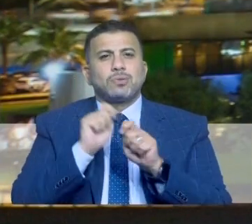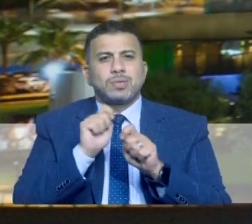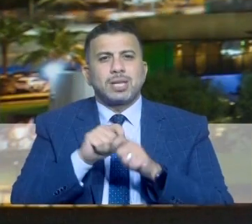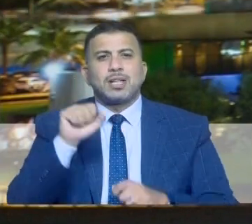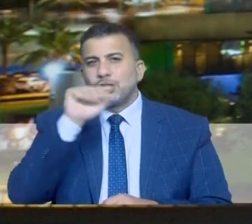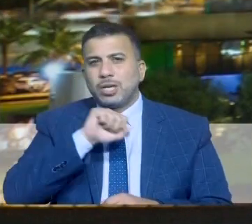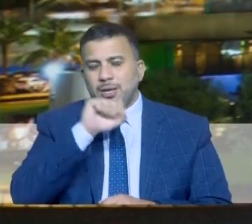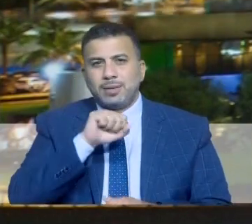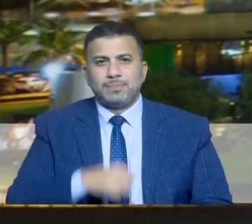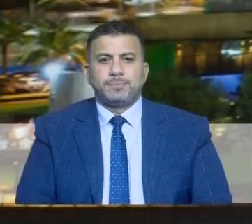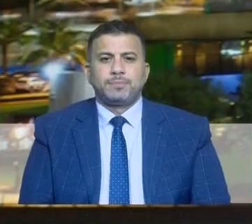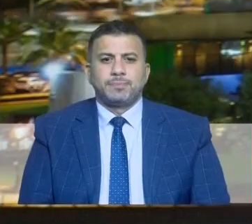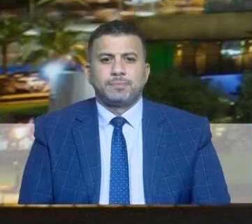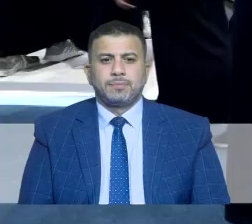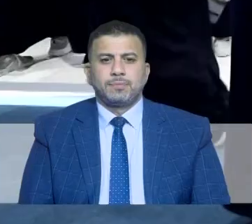تجارة وصناعة الشارقة.